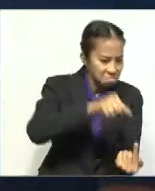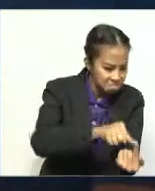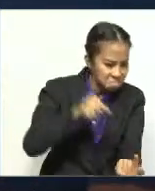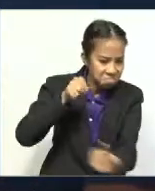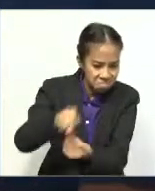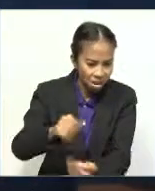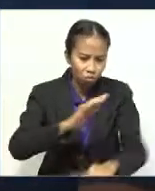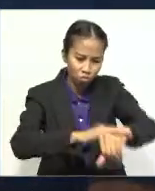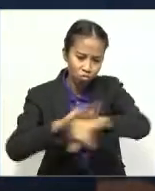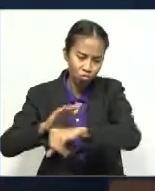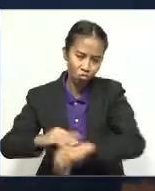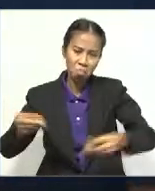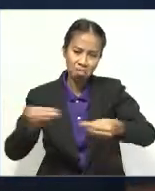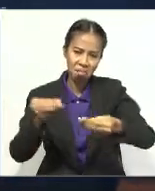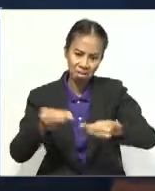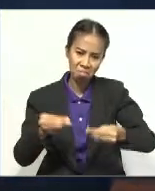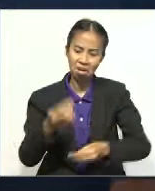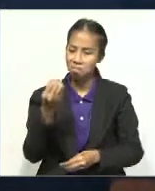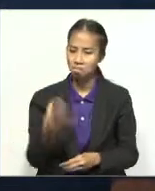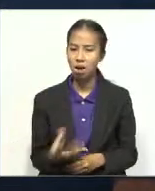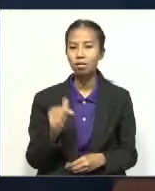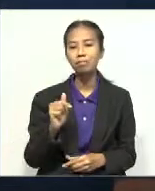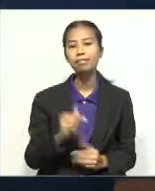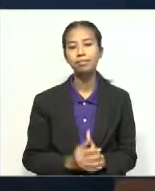ผู้เล่นทายผลฟุตบอลได้เป็นจำนวนมากขึ้นค่ะ